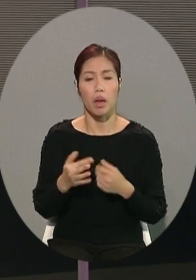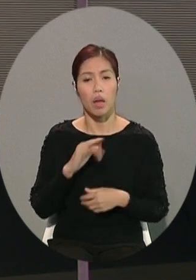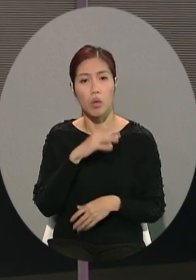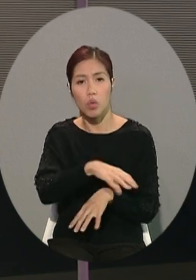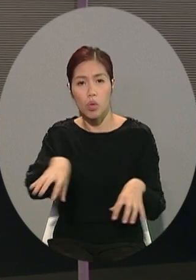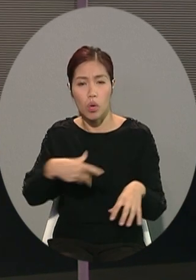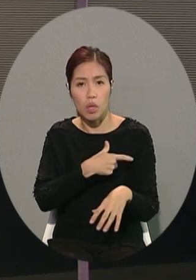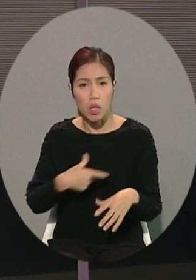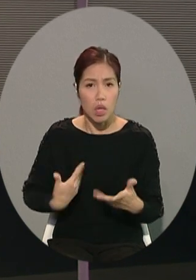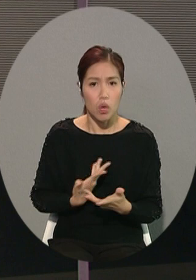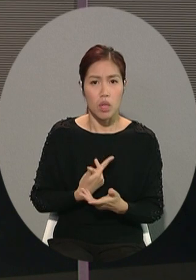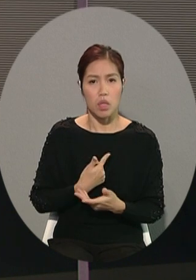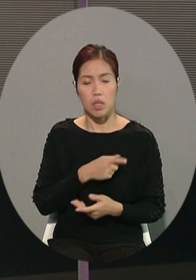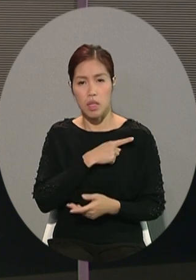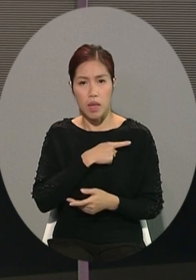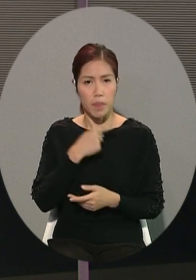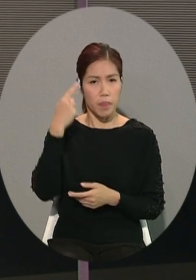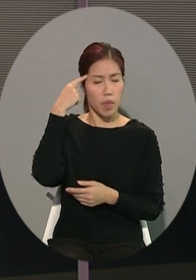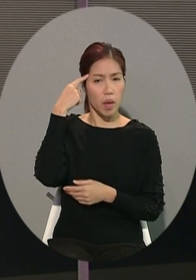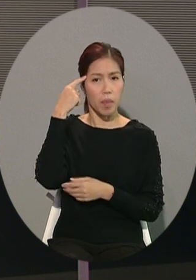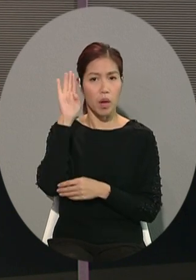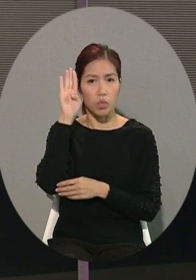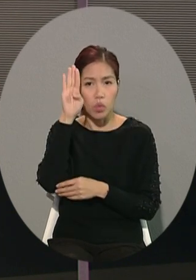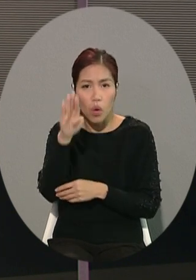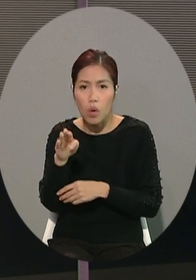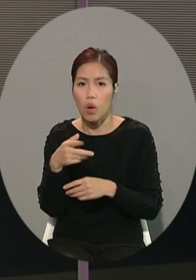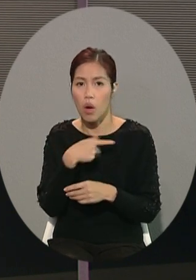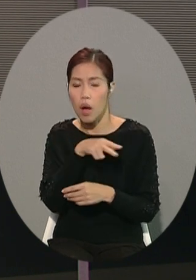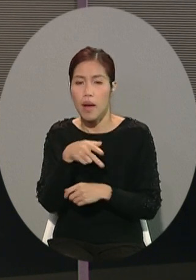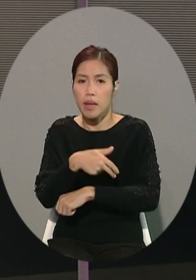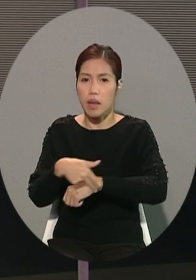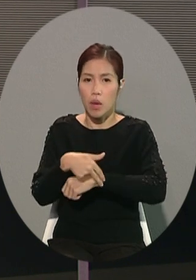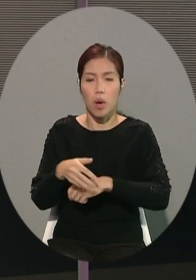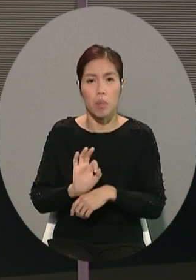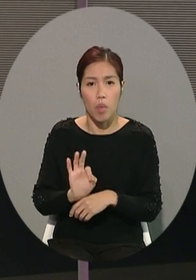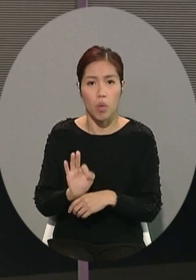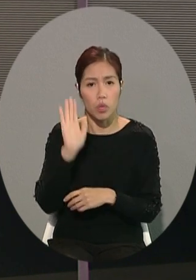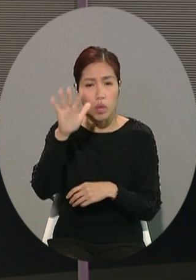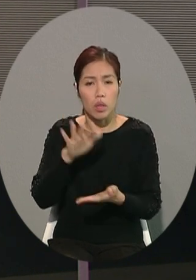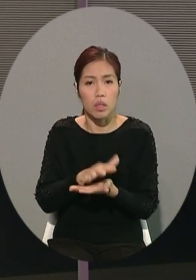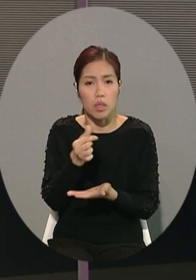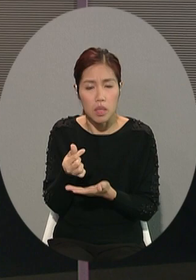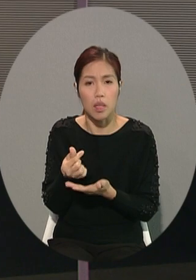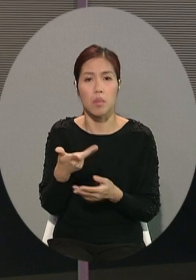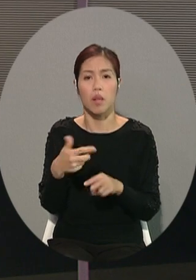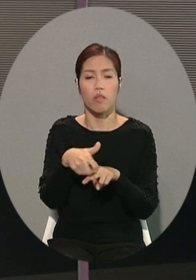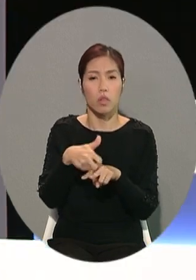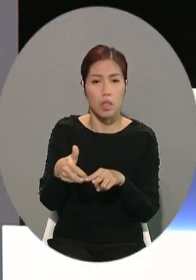預見將來的需要而是要去爭取的話，咁又將來10年之後咧，粉嶺火車站係基本上過唔到